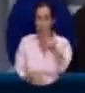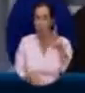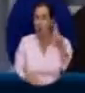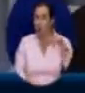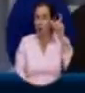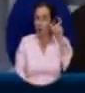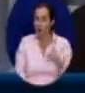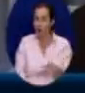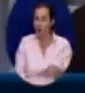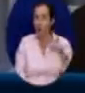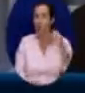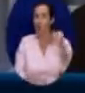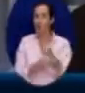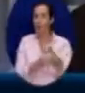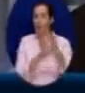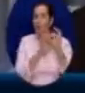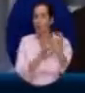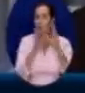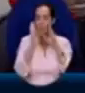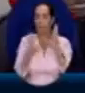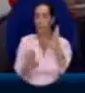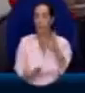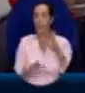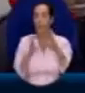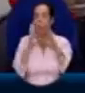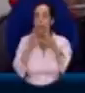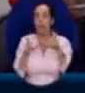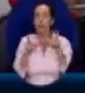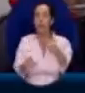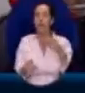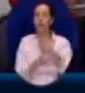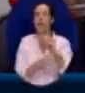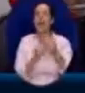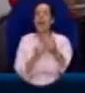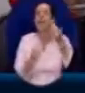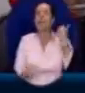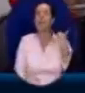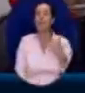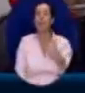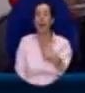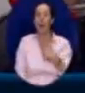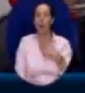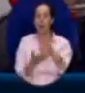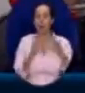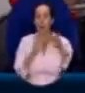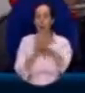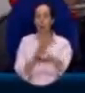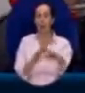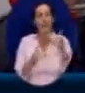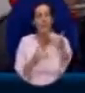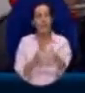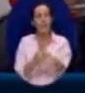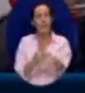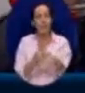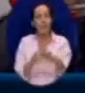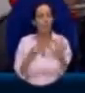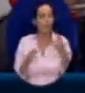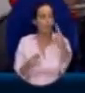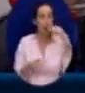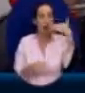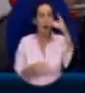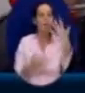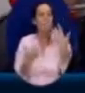אדם שזה הדבר שהוא מאמין בו בחיים. הוא מאמין במניעת התאמרות הרבה לפני שאנחנו הקמנו את החוק. לסיום, חברת הכנסת מיכאלי, בתסריט האופטימי